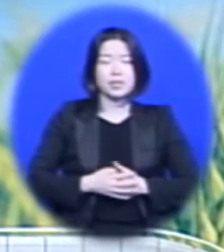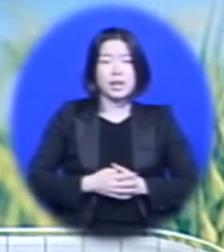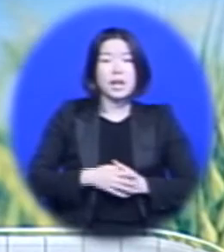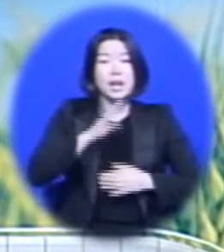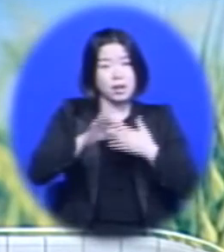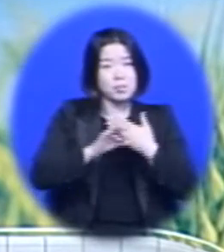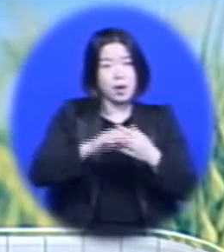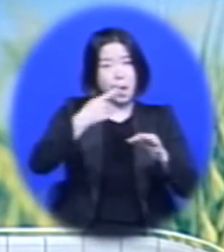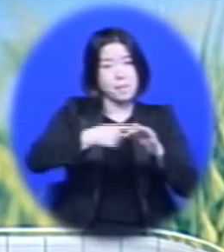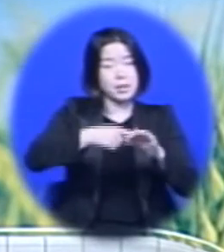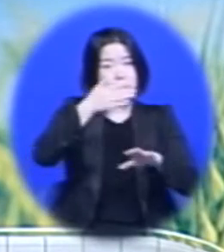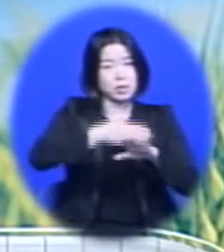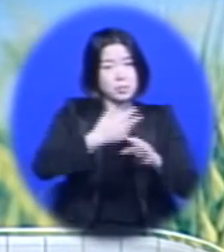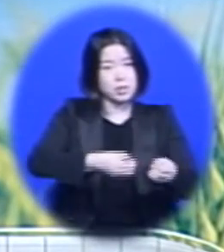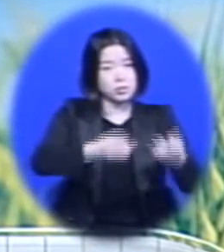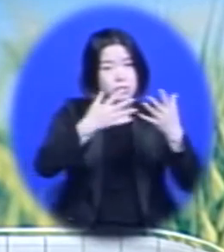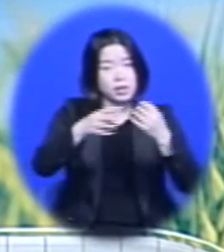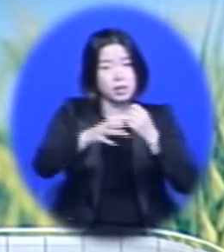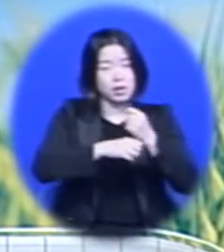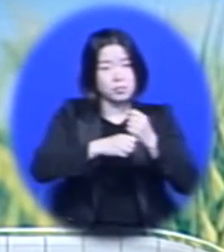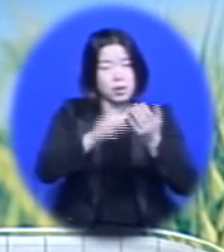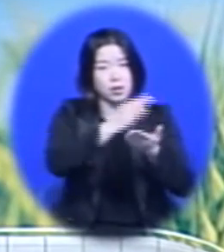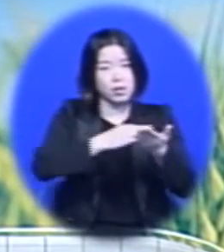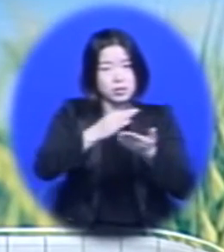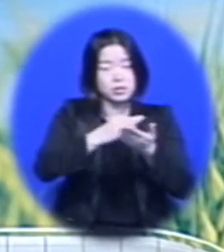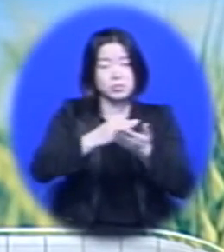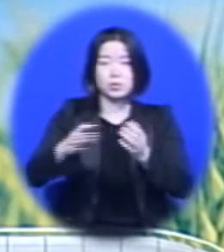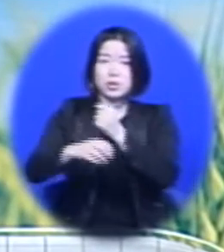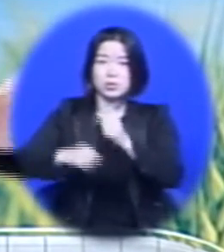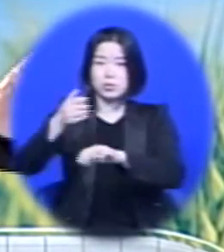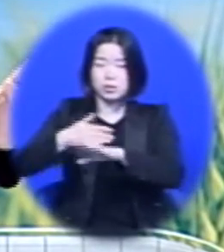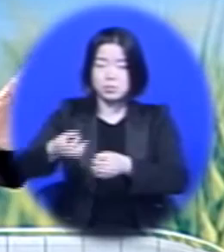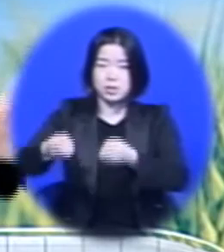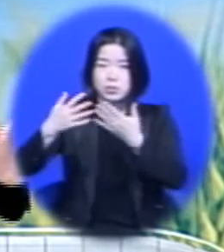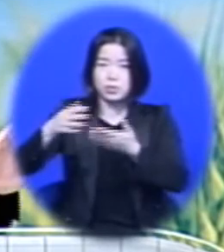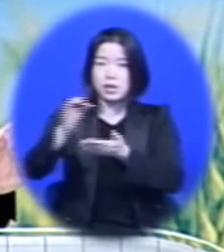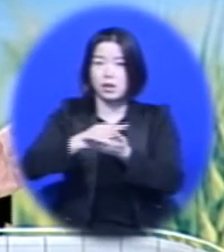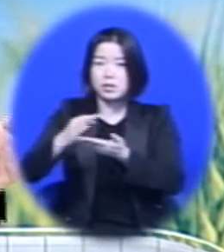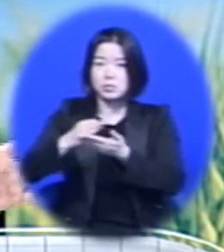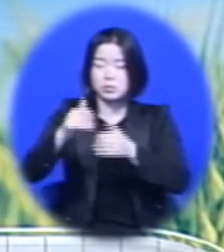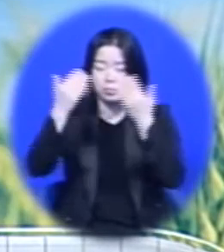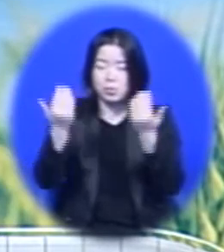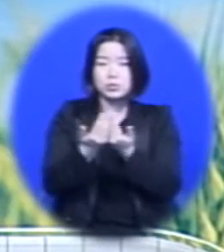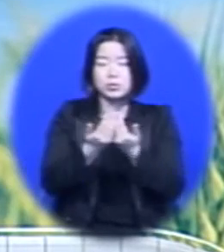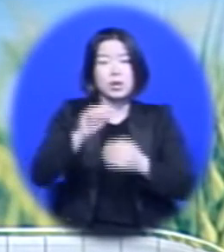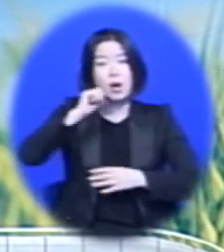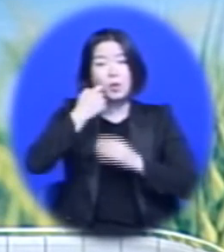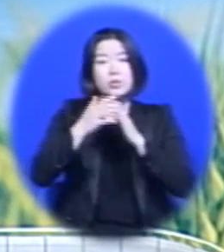그러면 맥주감사주일 헌금, 추수감사주일 헌금은 어려운 사람들에게 다 흘려보내야 된다는 뜻이